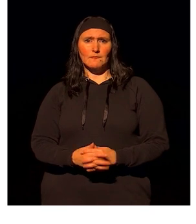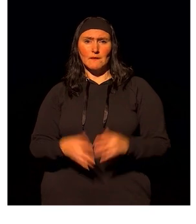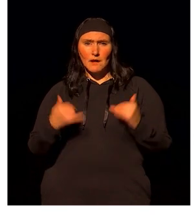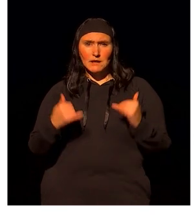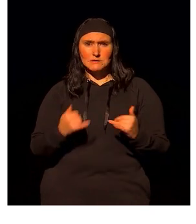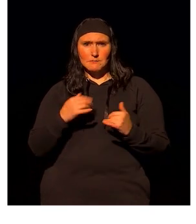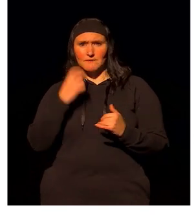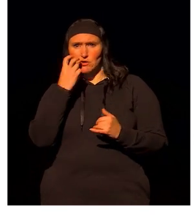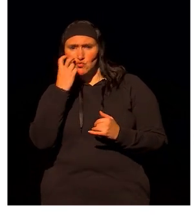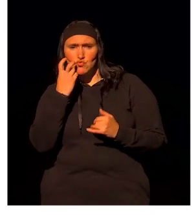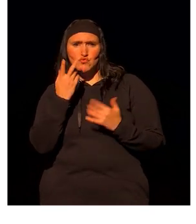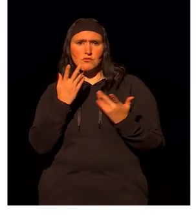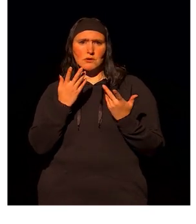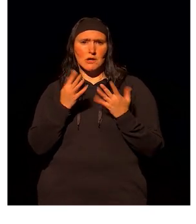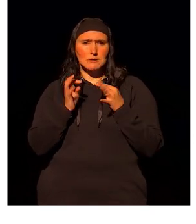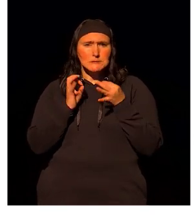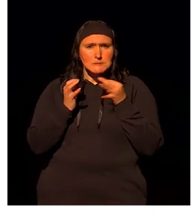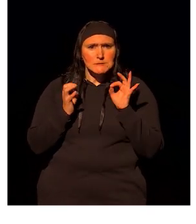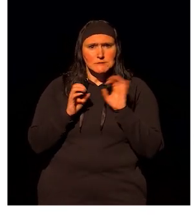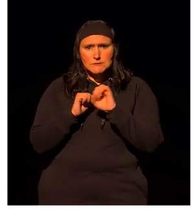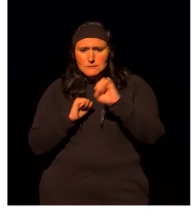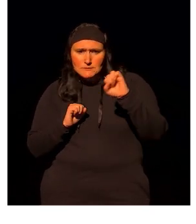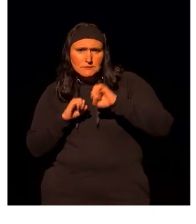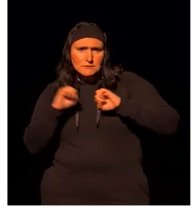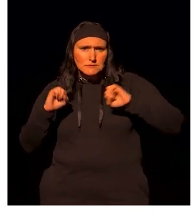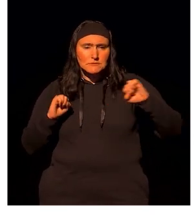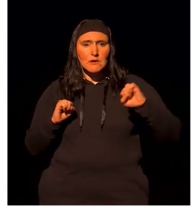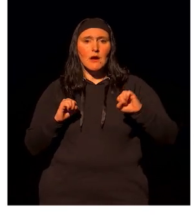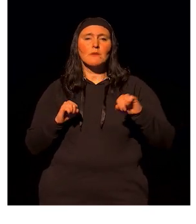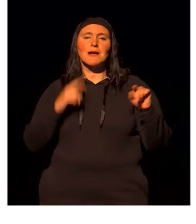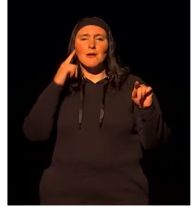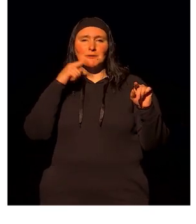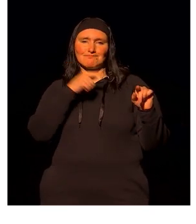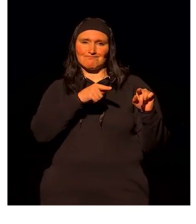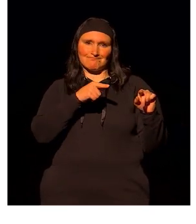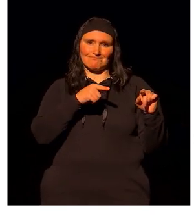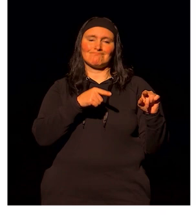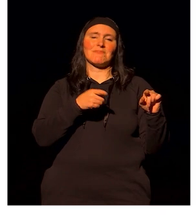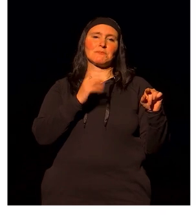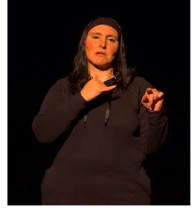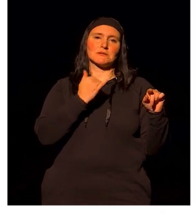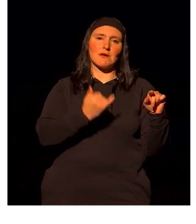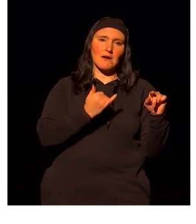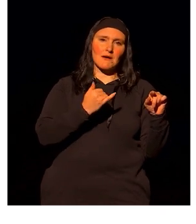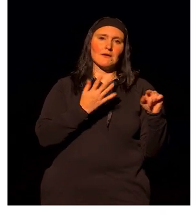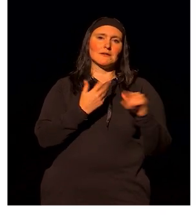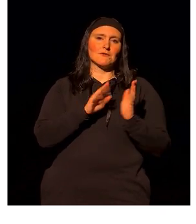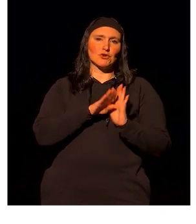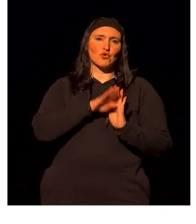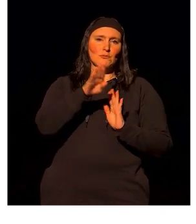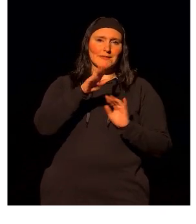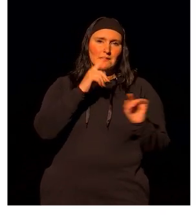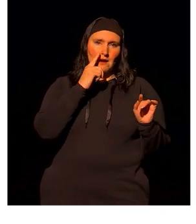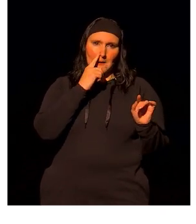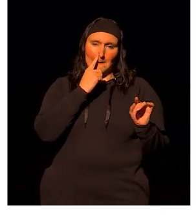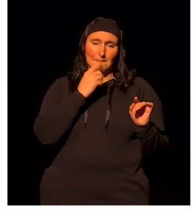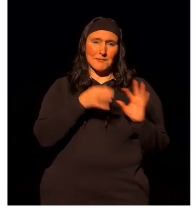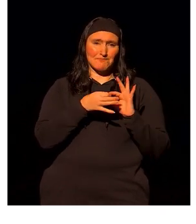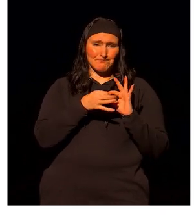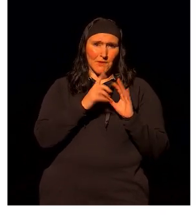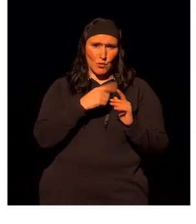auseinanderzuziehen. Und die Documenta-Debatte letztes Jahr war, glaube ich, noch einer der letzten großen Versuche, irgendwie